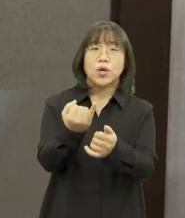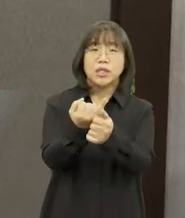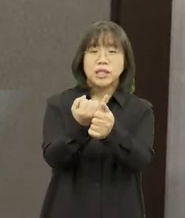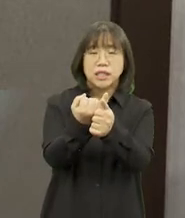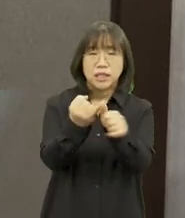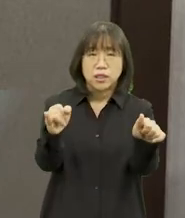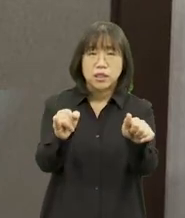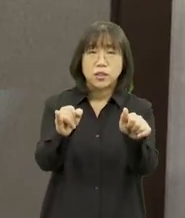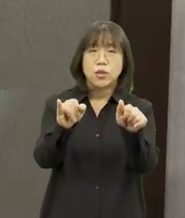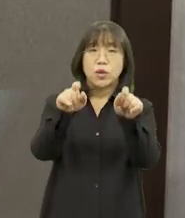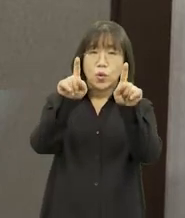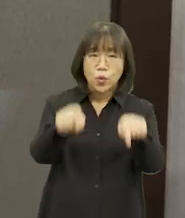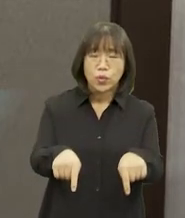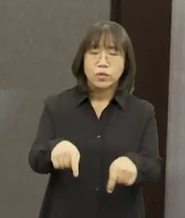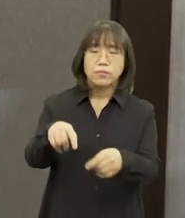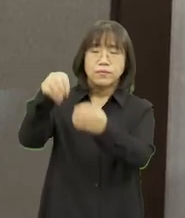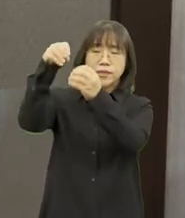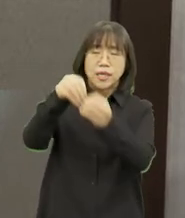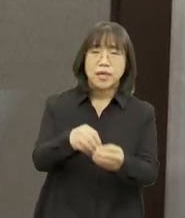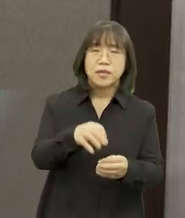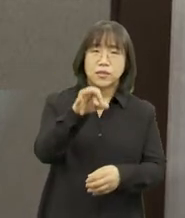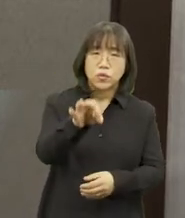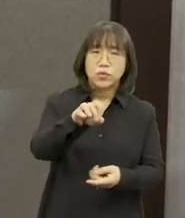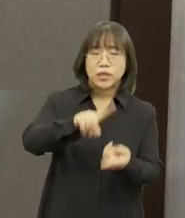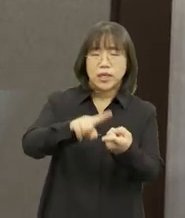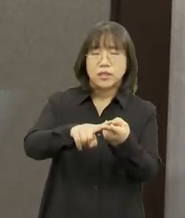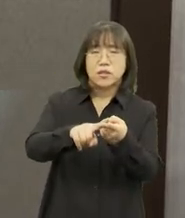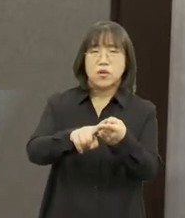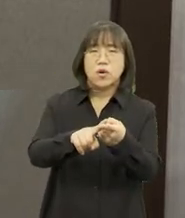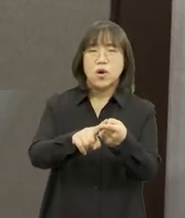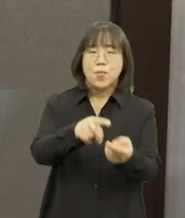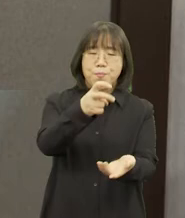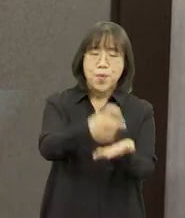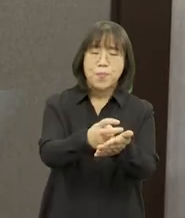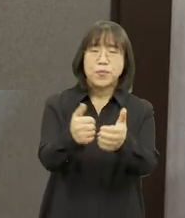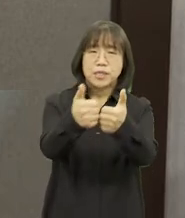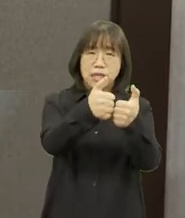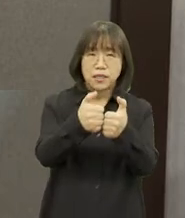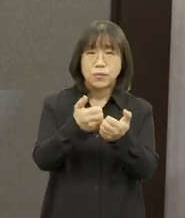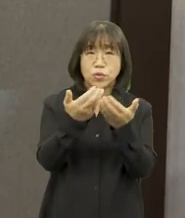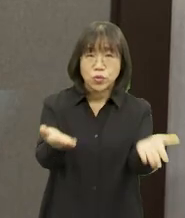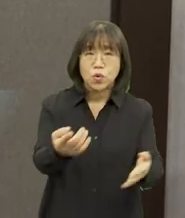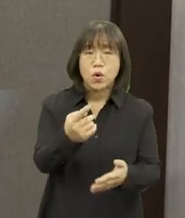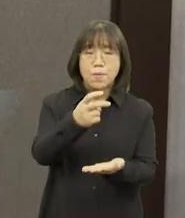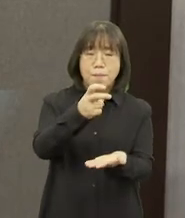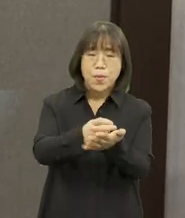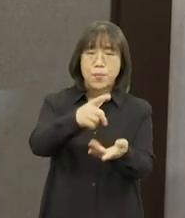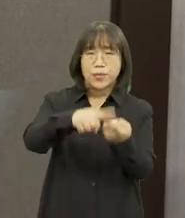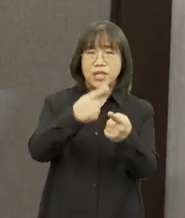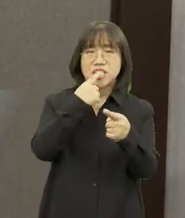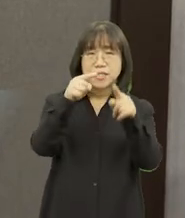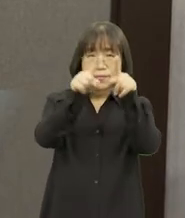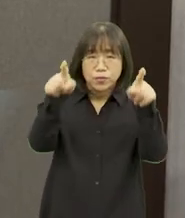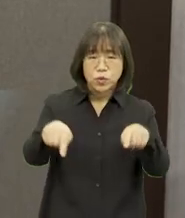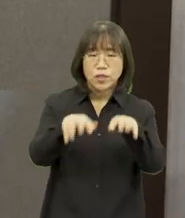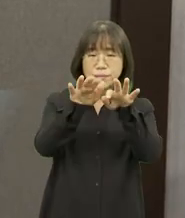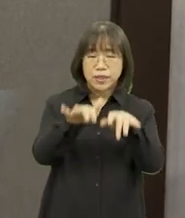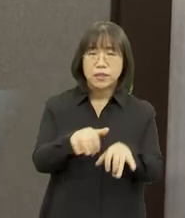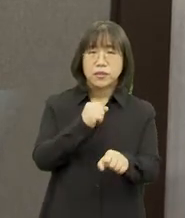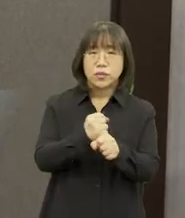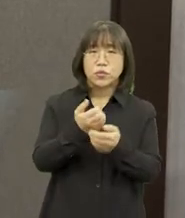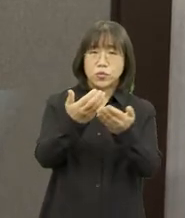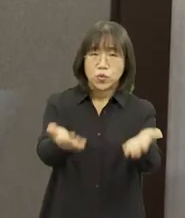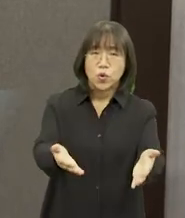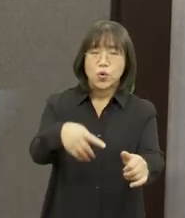근로임금관계, 이혼상속 등 생활법률 전반에 관한 법률 상담을 해드리고 법문서 작성이나 법교육 등도